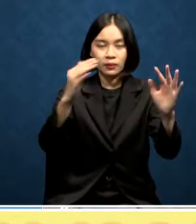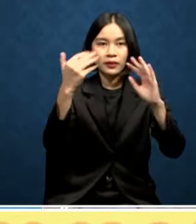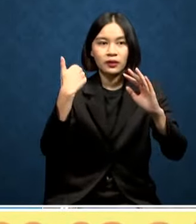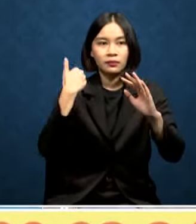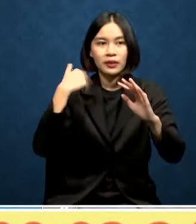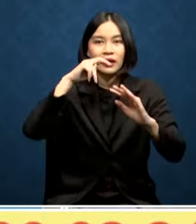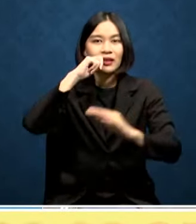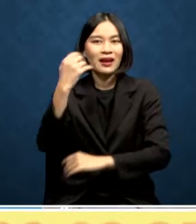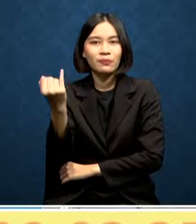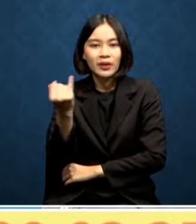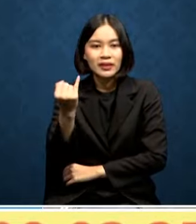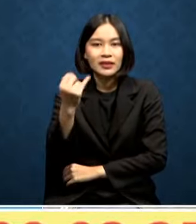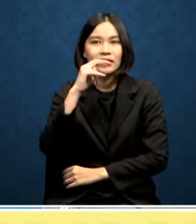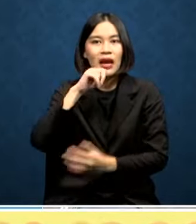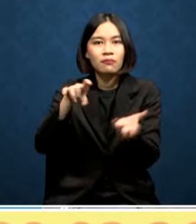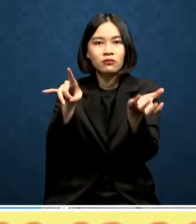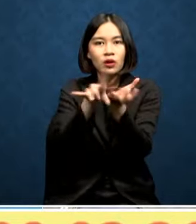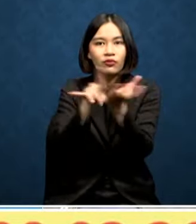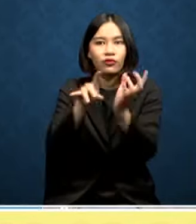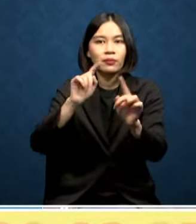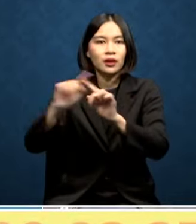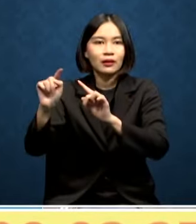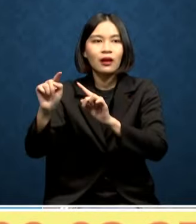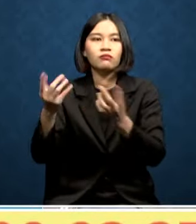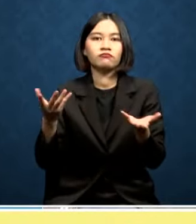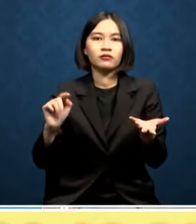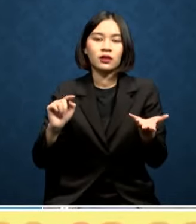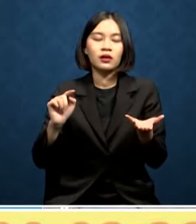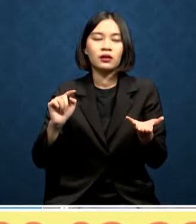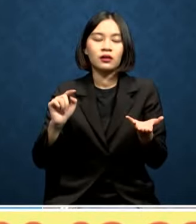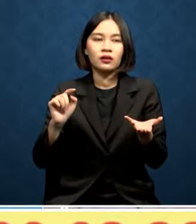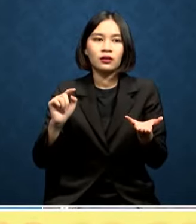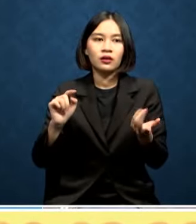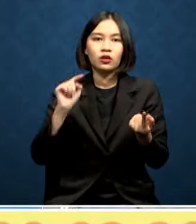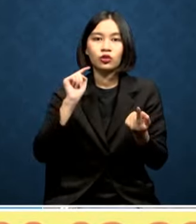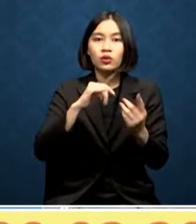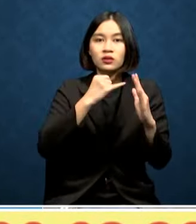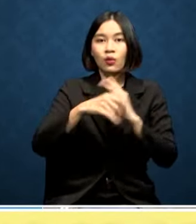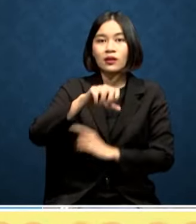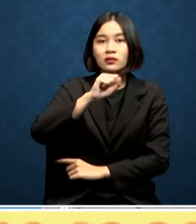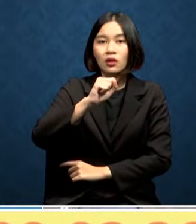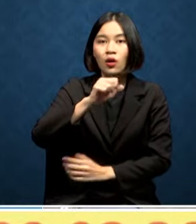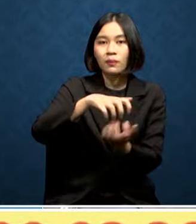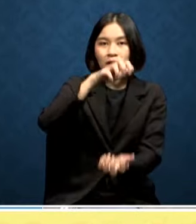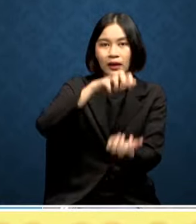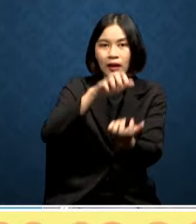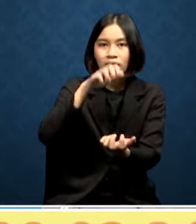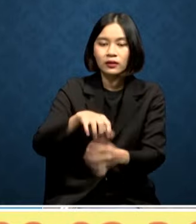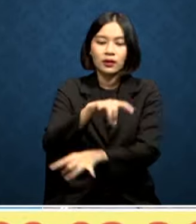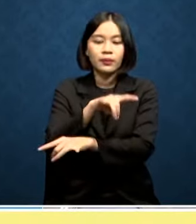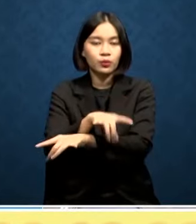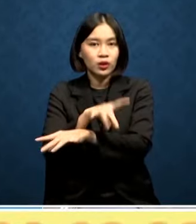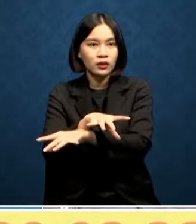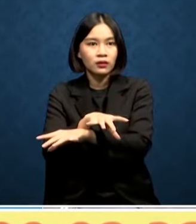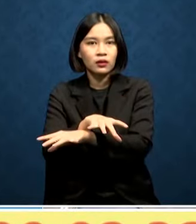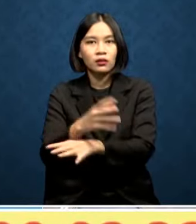น้ำเสียน้ำคุณภาพต่ำจากแม่น้ำาติจีนก็จะไปทางสมุทรปราการเพชรบุรี